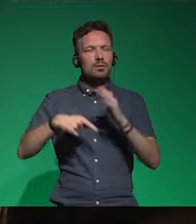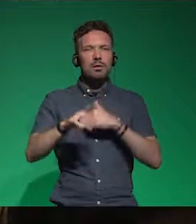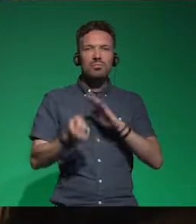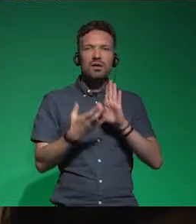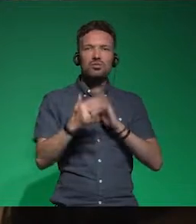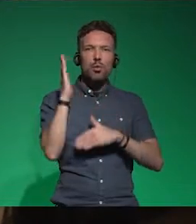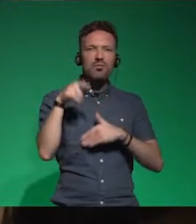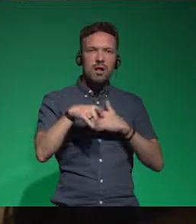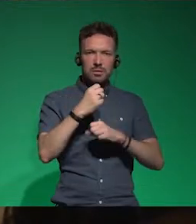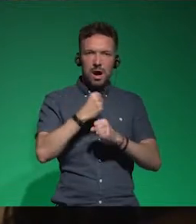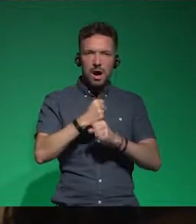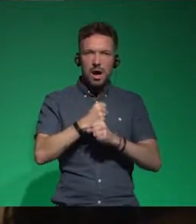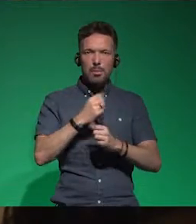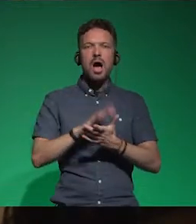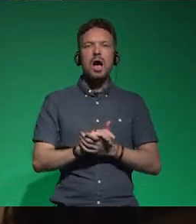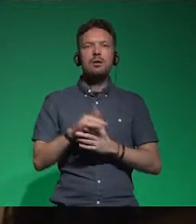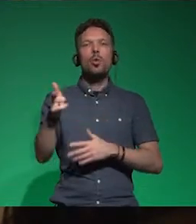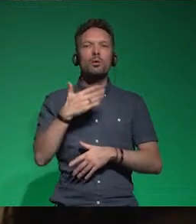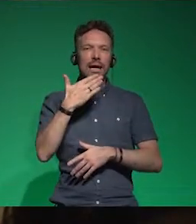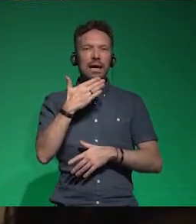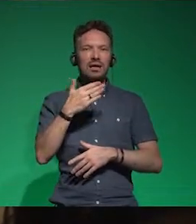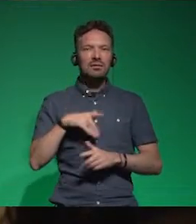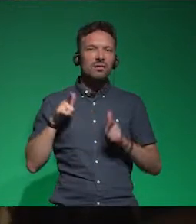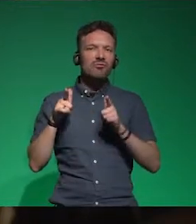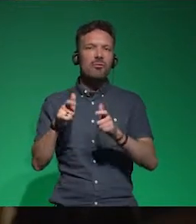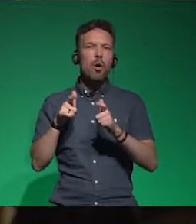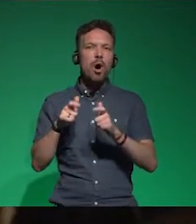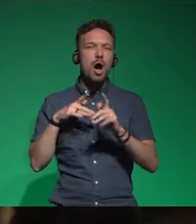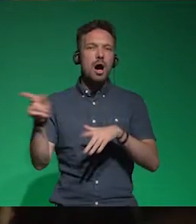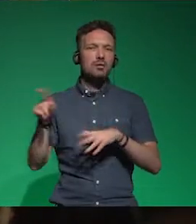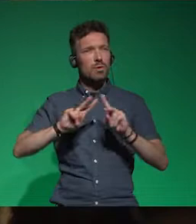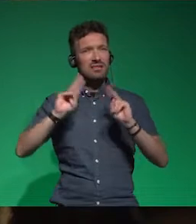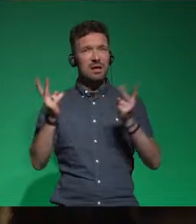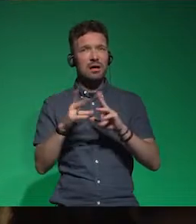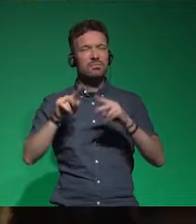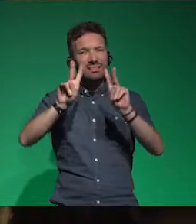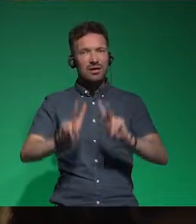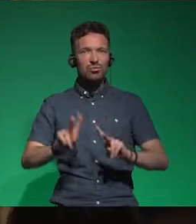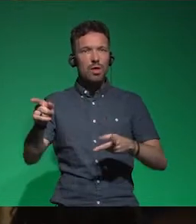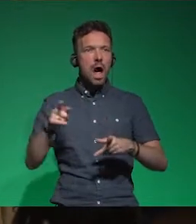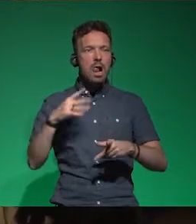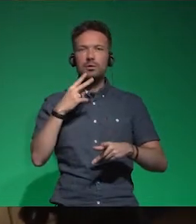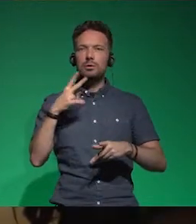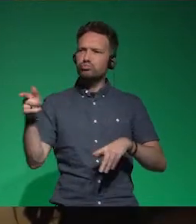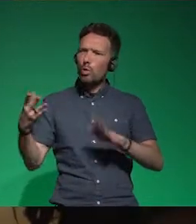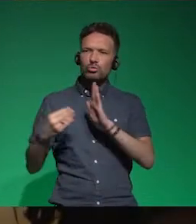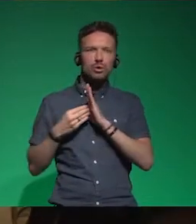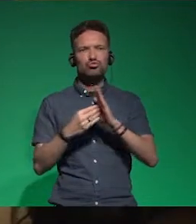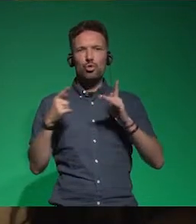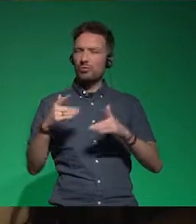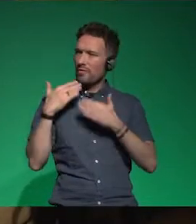Naturwaldforschungsprojekten gearbeitet und Hessen Forst in seinem Engagement in der internationalen Entwicklungshilfe unterstützt.